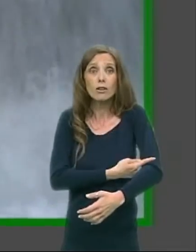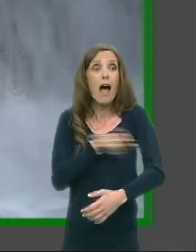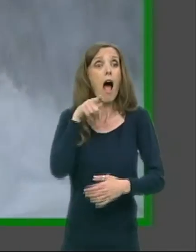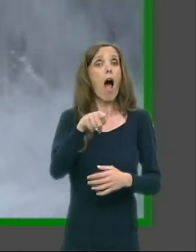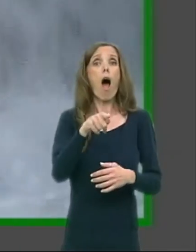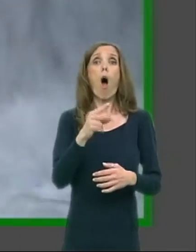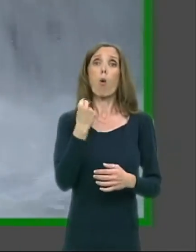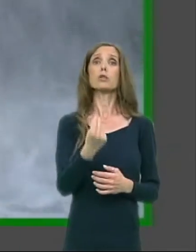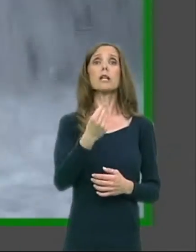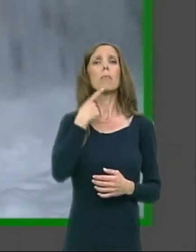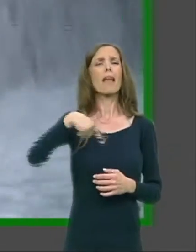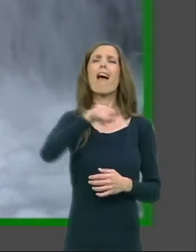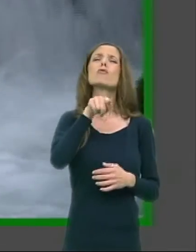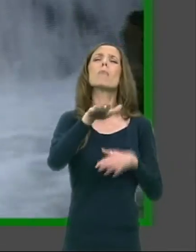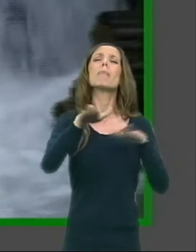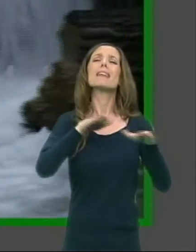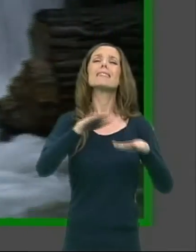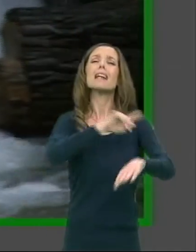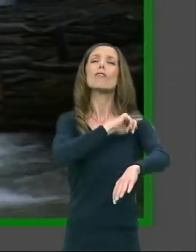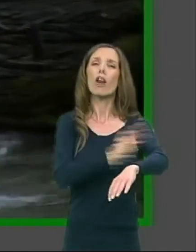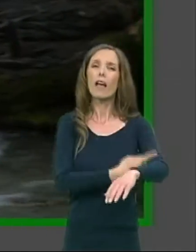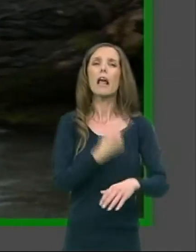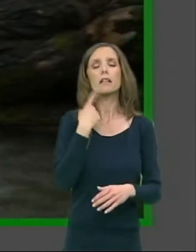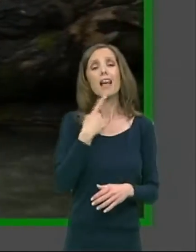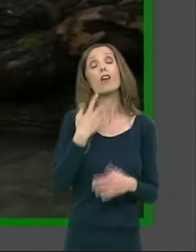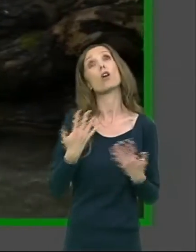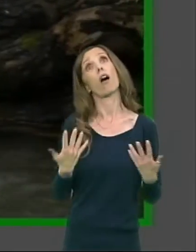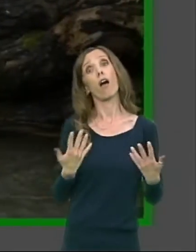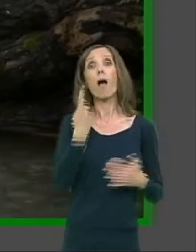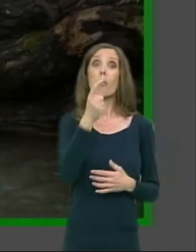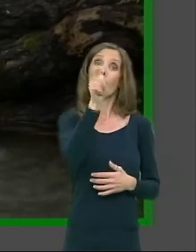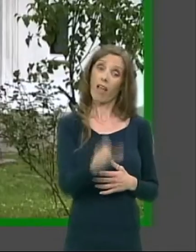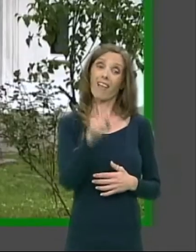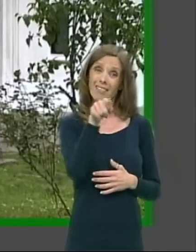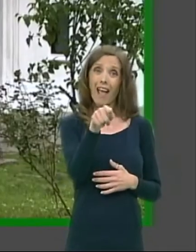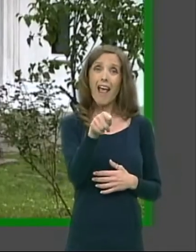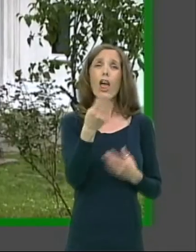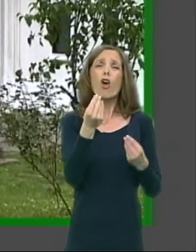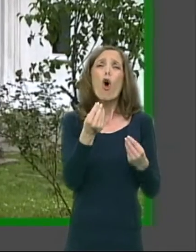neko kaže u Ministarstvu energetike i kaže vam pa da, ali po tom stanovniku košta ta